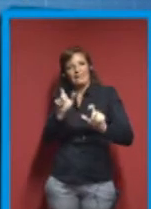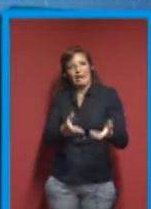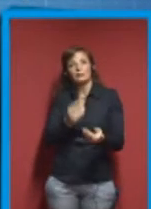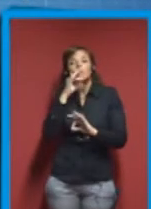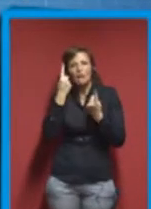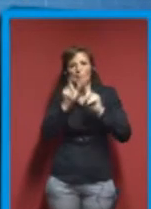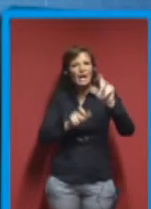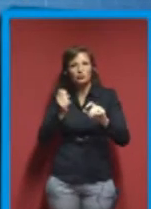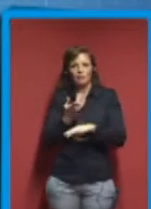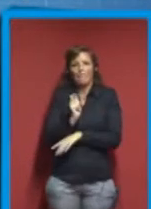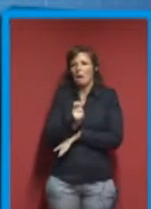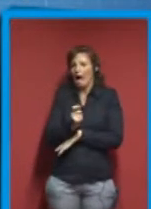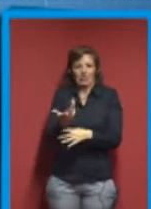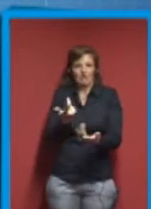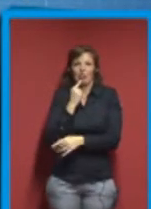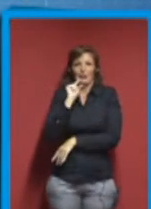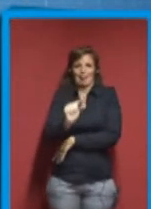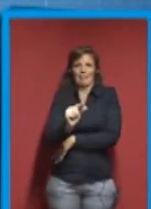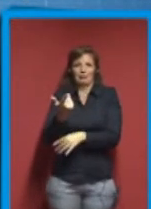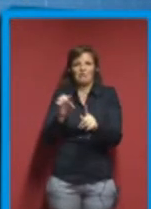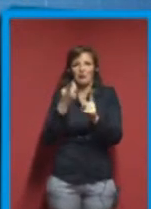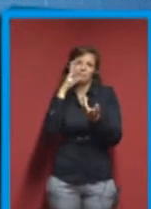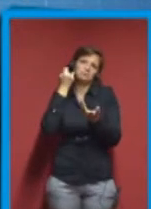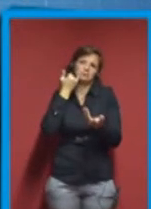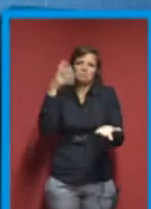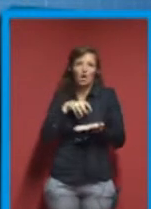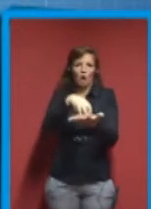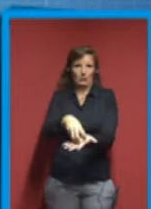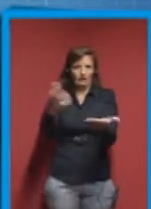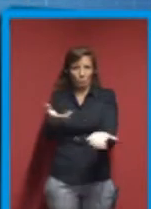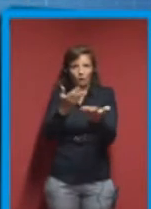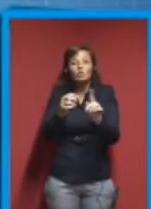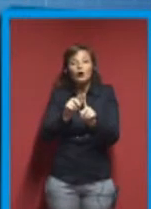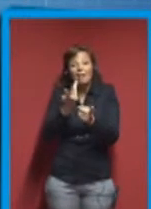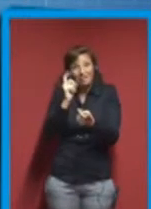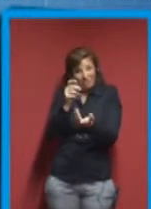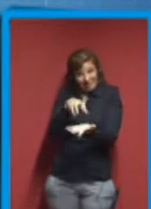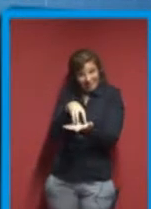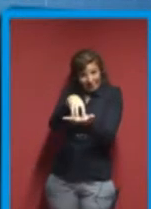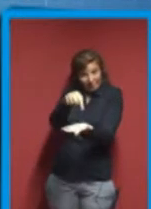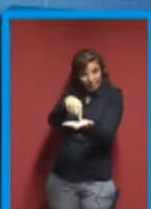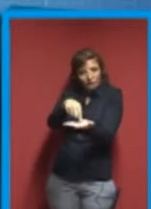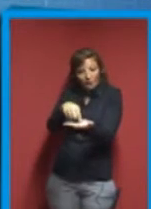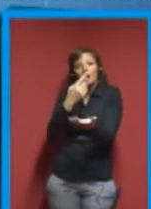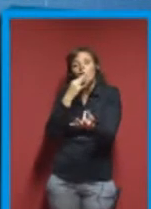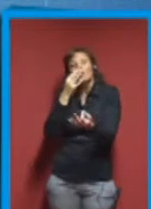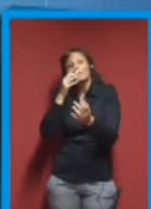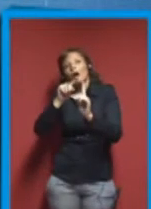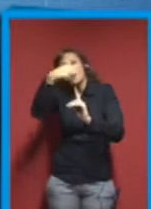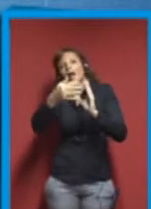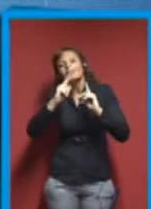persone pagano un piccolo contributo per poter